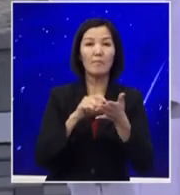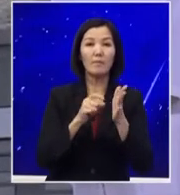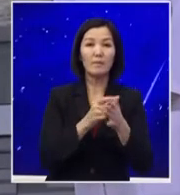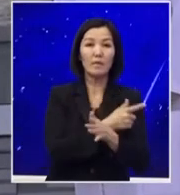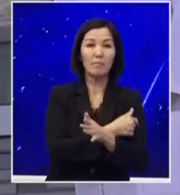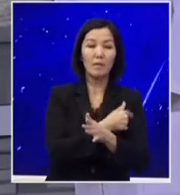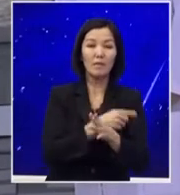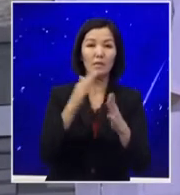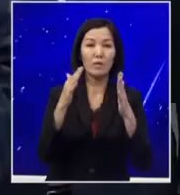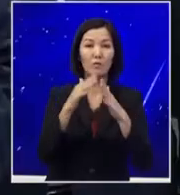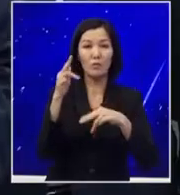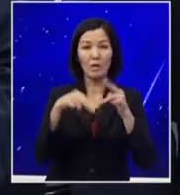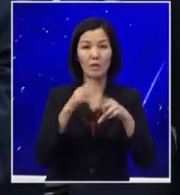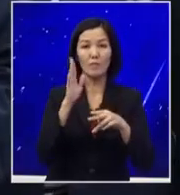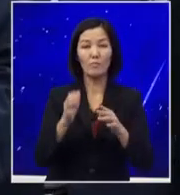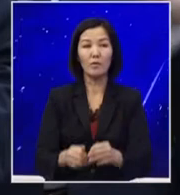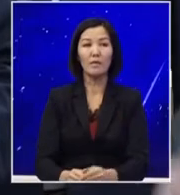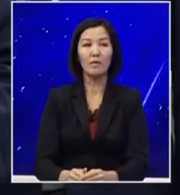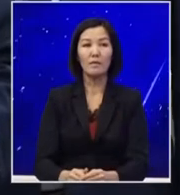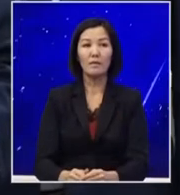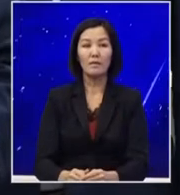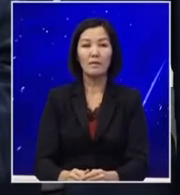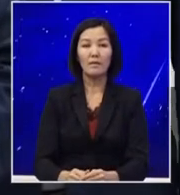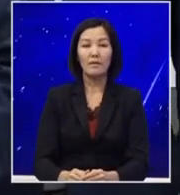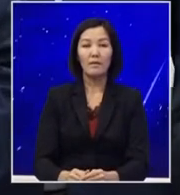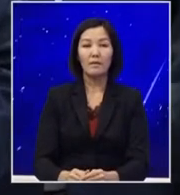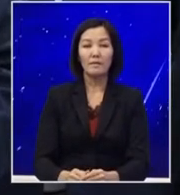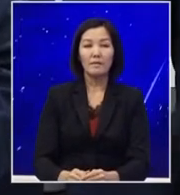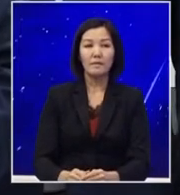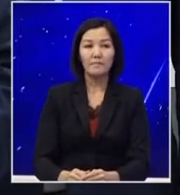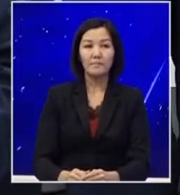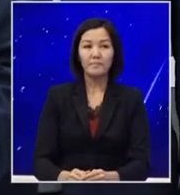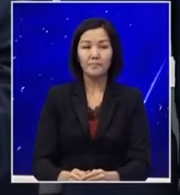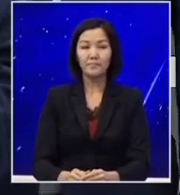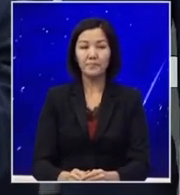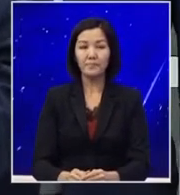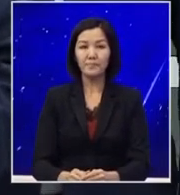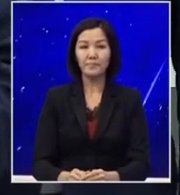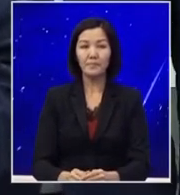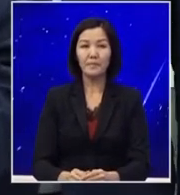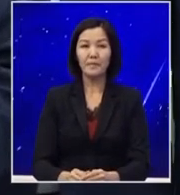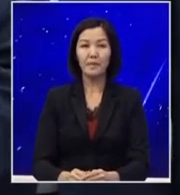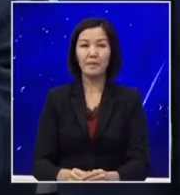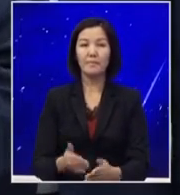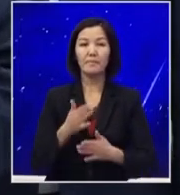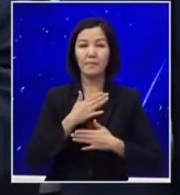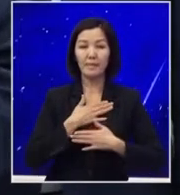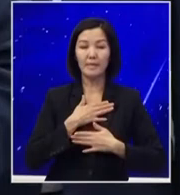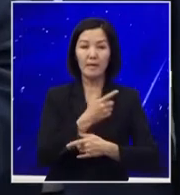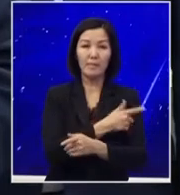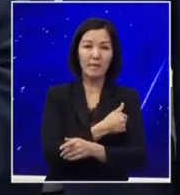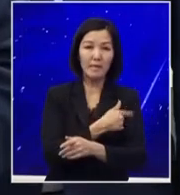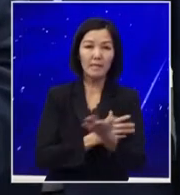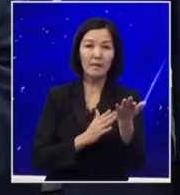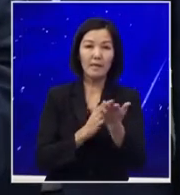үйі салынады. Новая больница, новые кадры нужны. Мы должны специалистов привлекать. Один еще медицинский